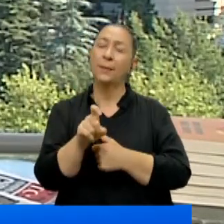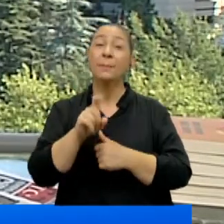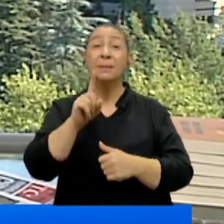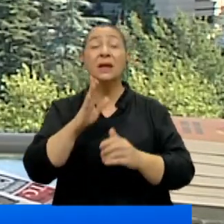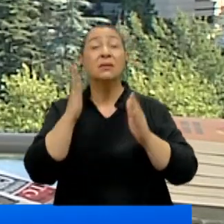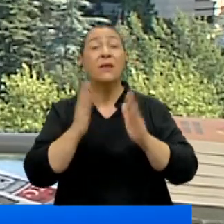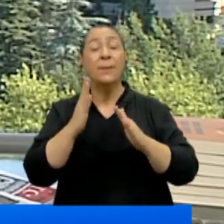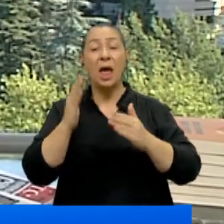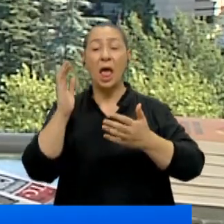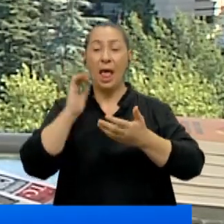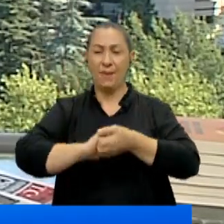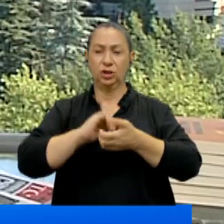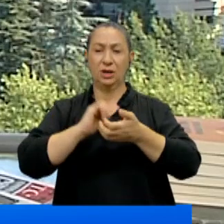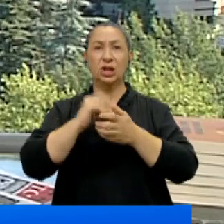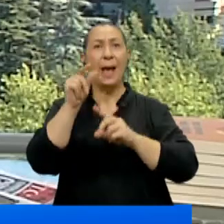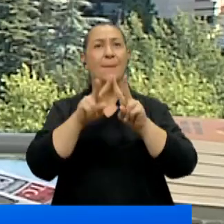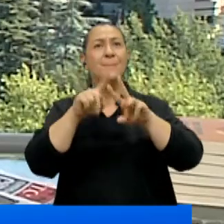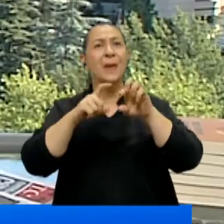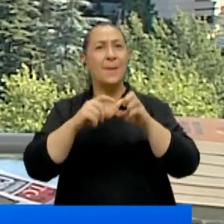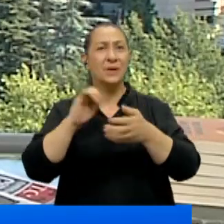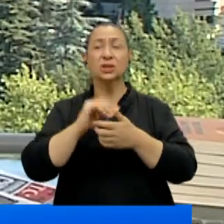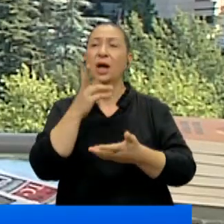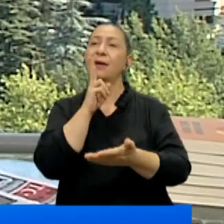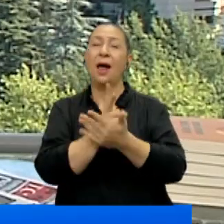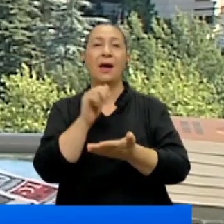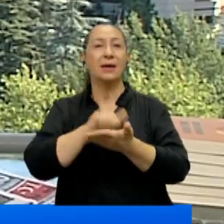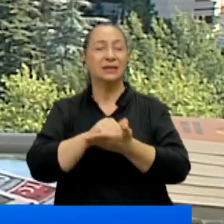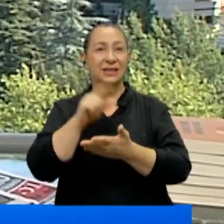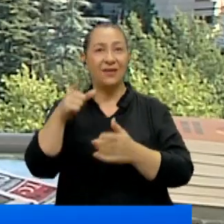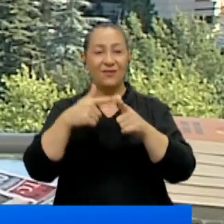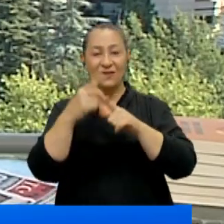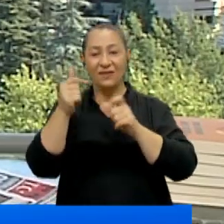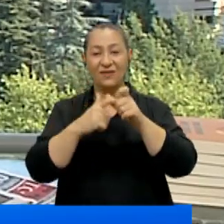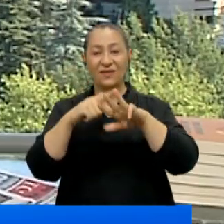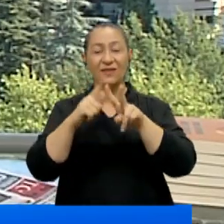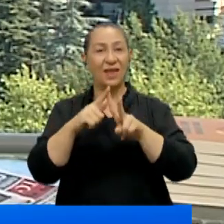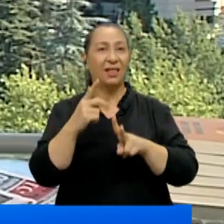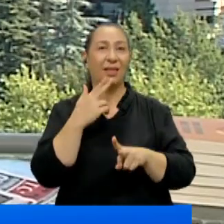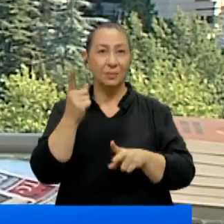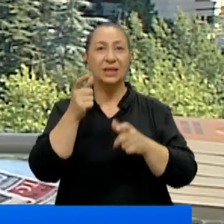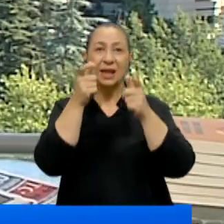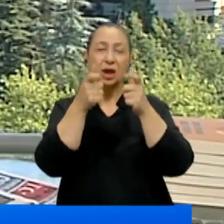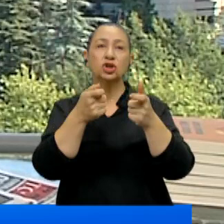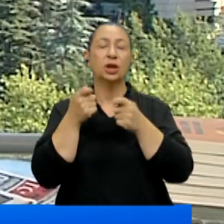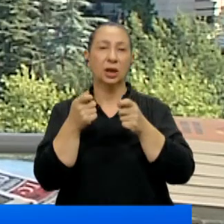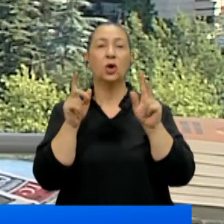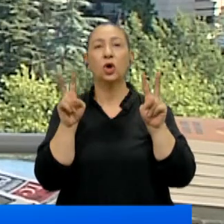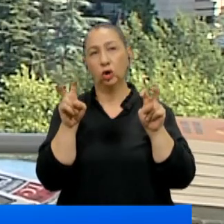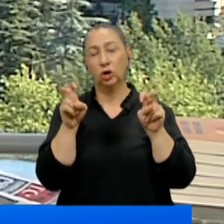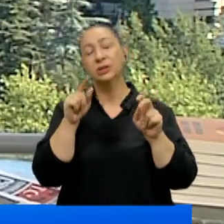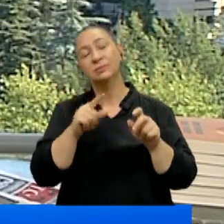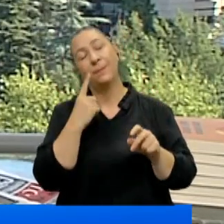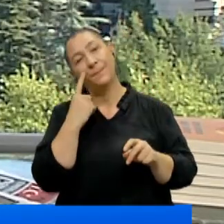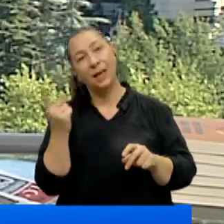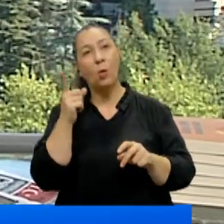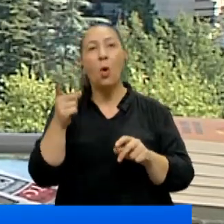de sürekli imar barışı, imar barışı. İşte Karar Gazetesi'nde de Figen Çalıkuşu'nun dikkat çektiği konu. Şimdi